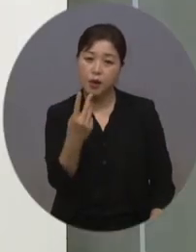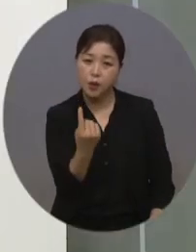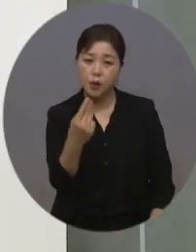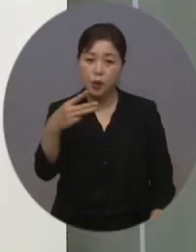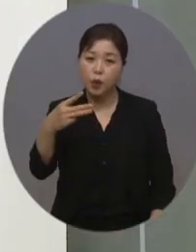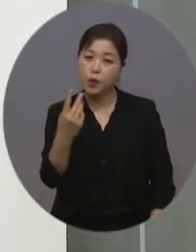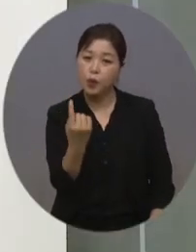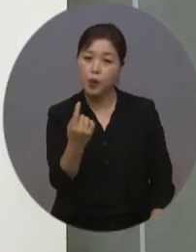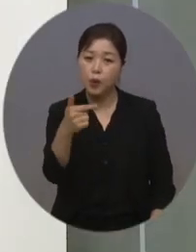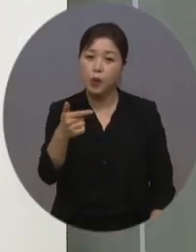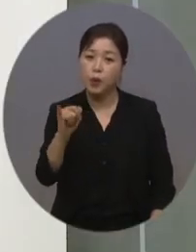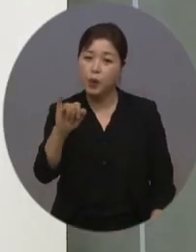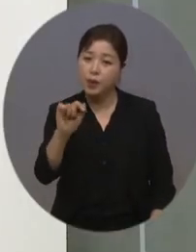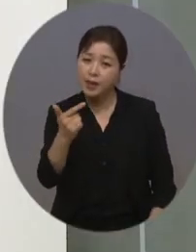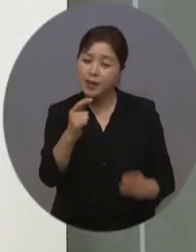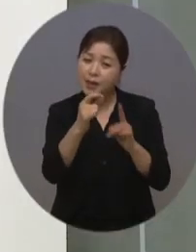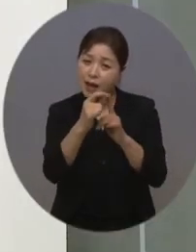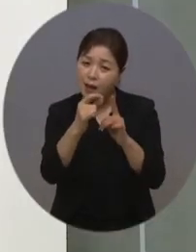그 무슨 뜻입니까?